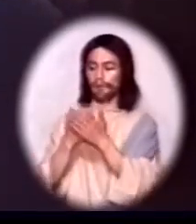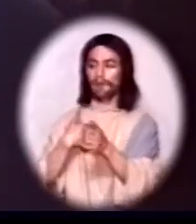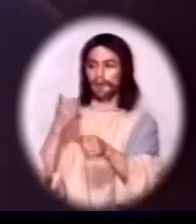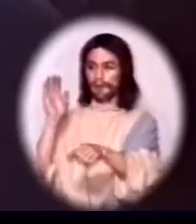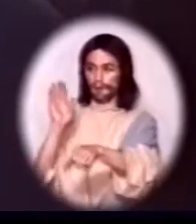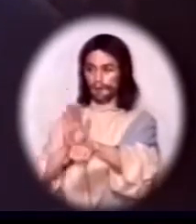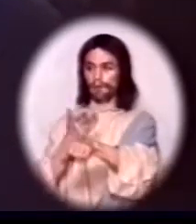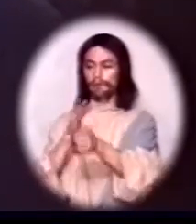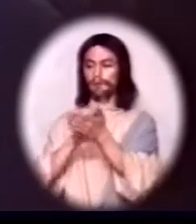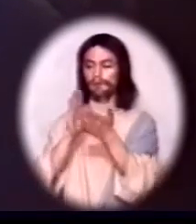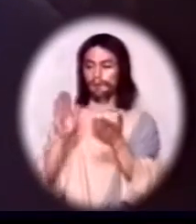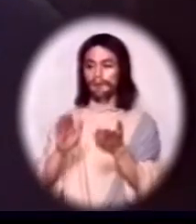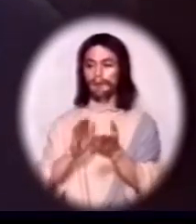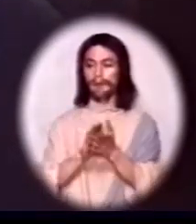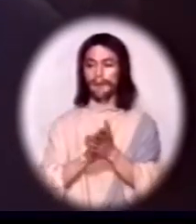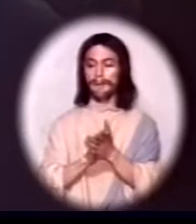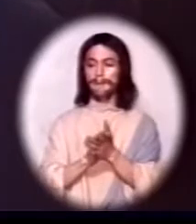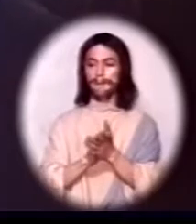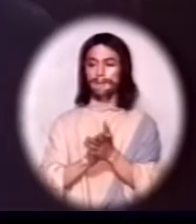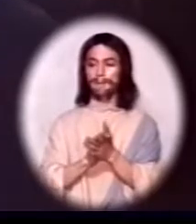용서하십시오. 잘못했습니다.